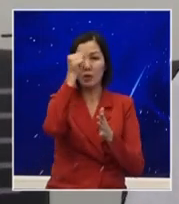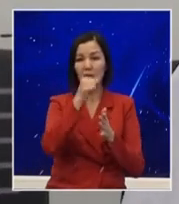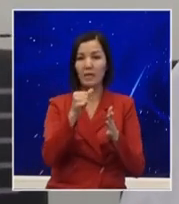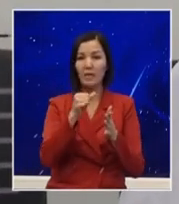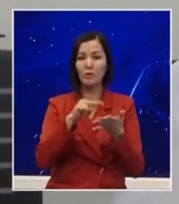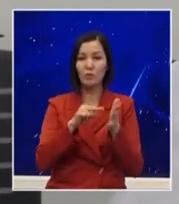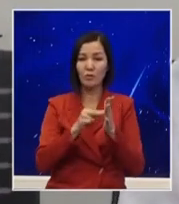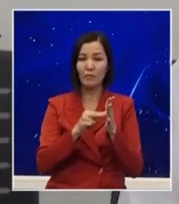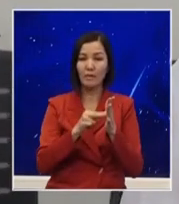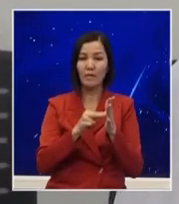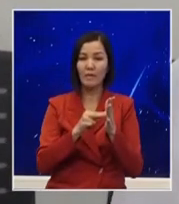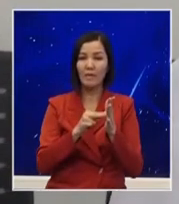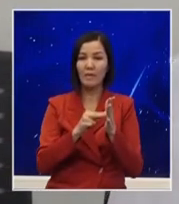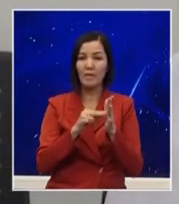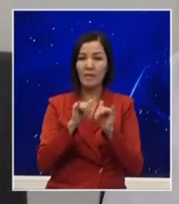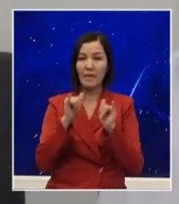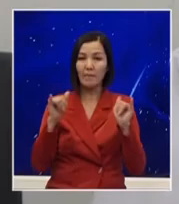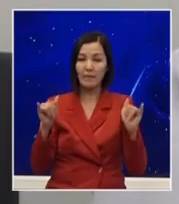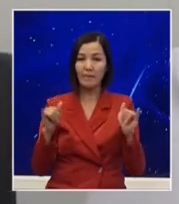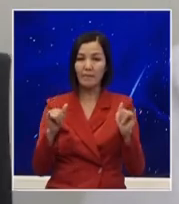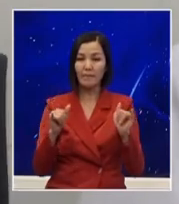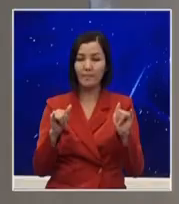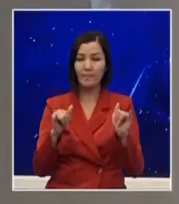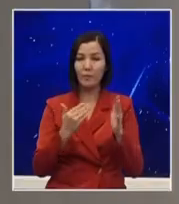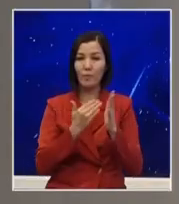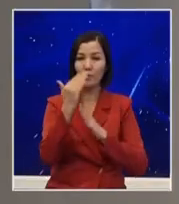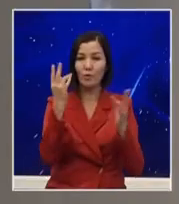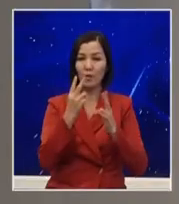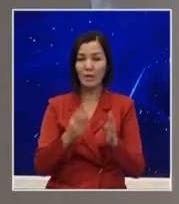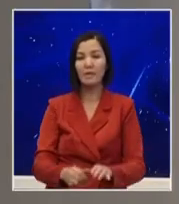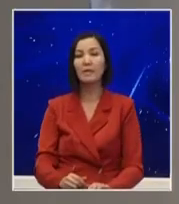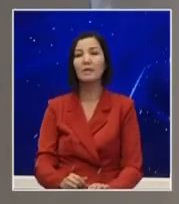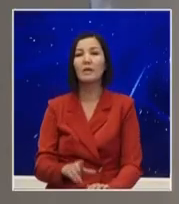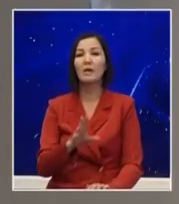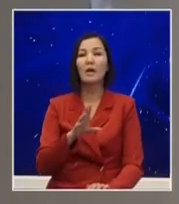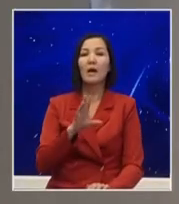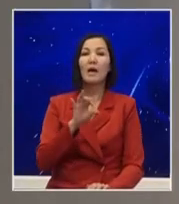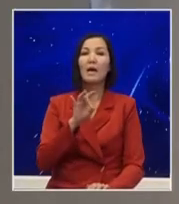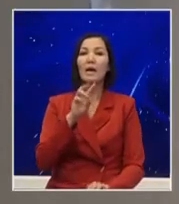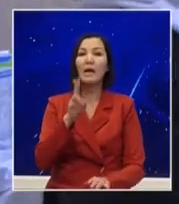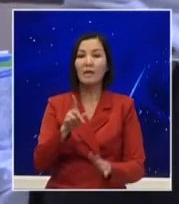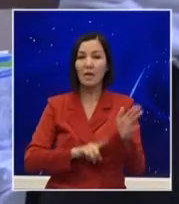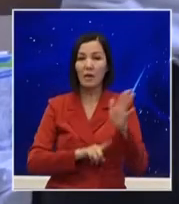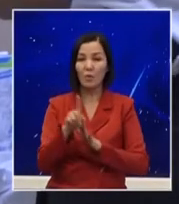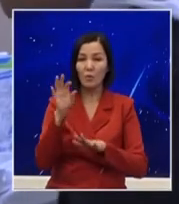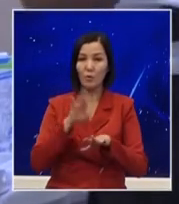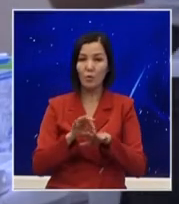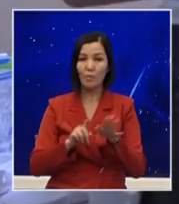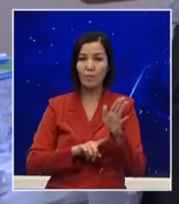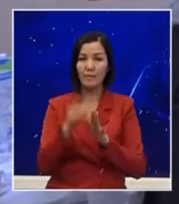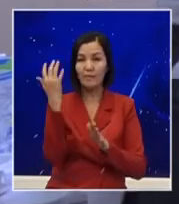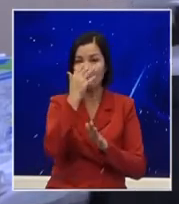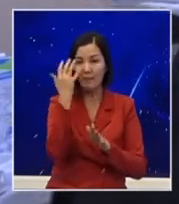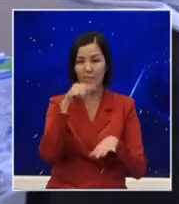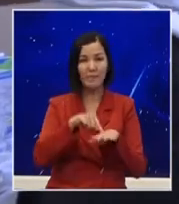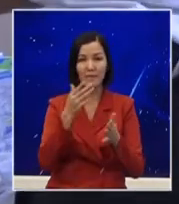көрсеткішті одан ары дамытып өсіре беру. Онкологтар обыр ауруының қауіптілігі бастапқы сатыларында ауырсыну белгілері